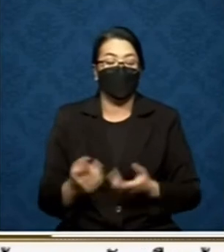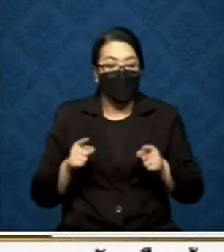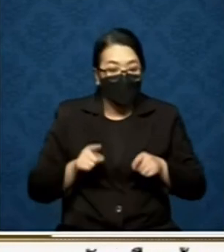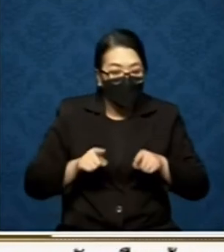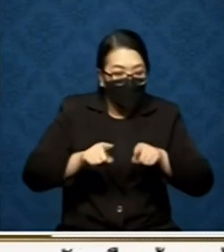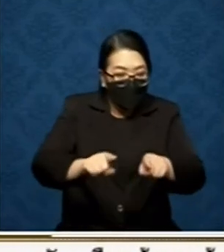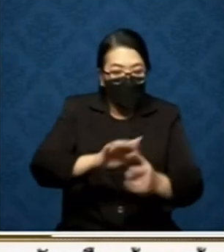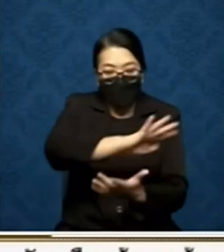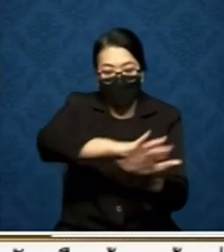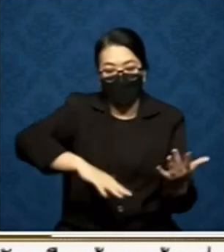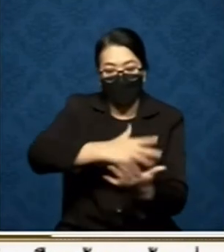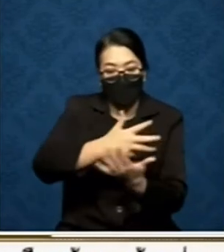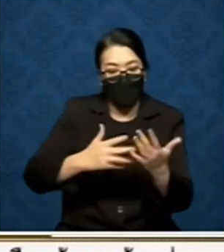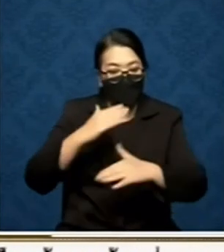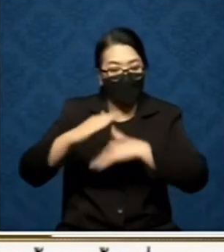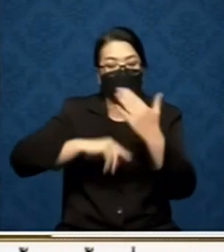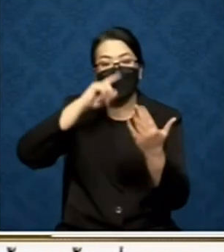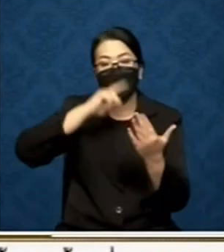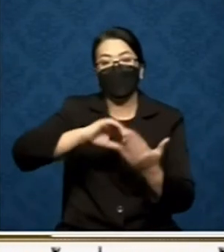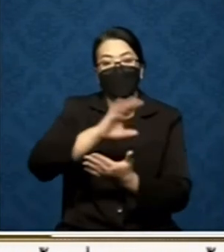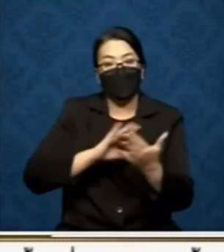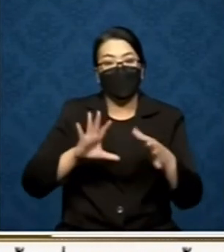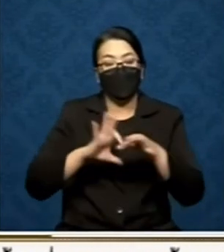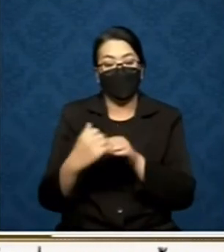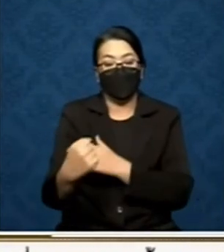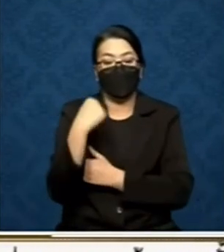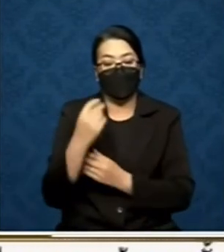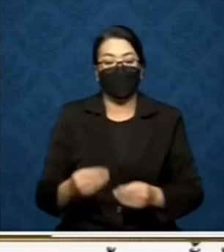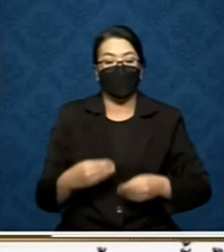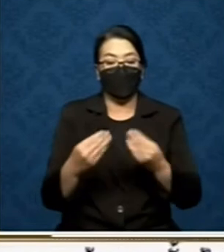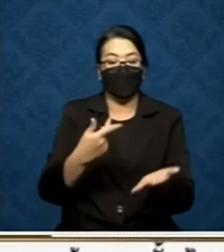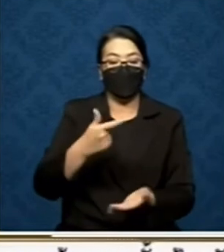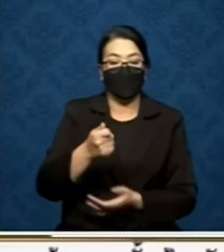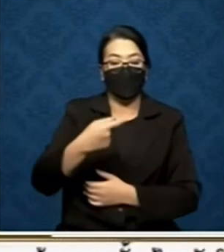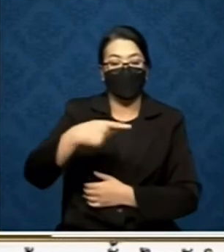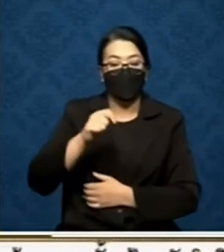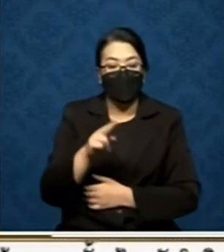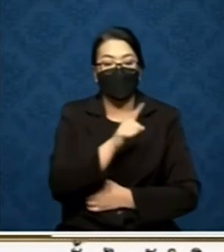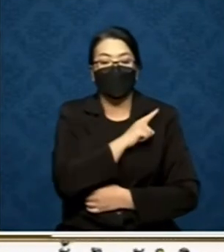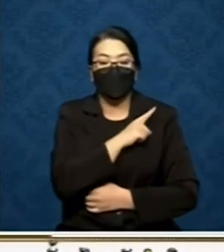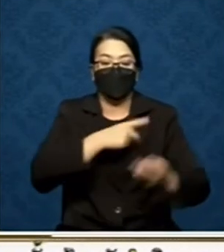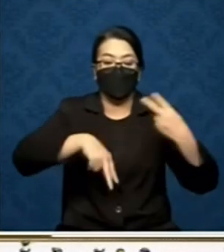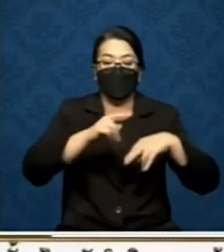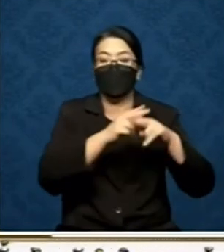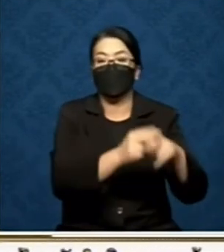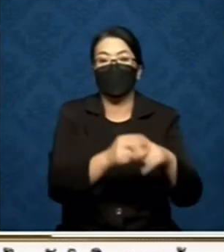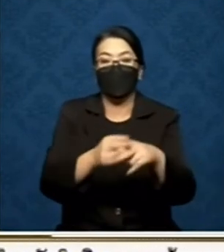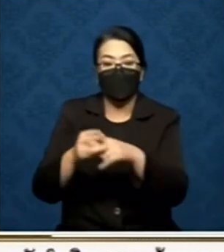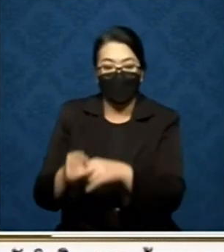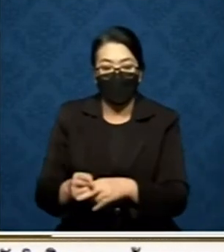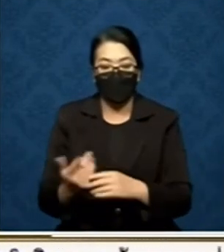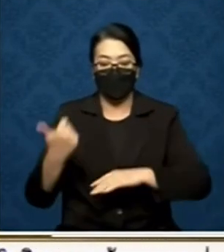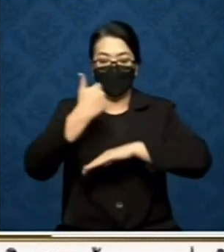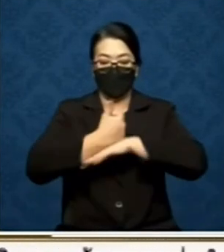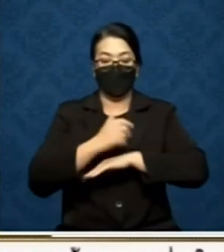อ่ะนะครับปฏิรูปประเทศในขณะนี้โดยว่าเรื่องการกระจายหน้าสู่ท้องถิ่นนะครับธนาครับวันนี้เราเป็น